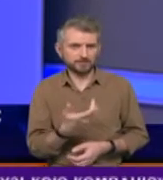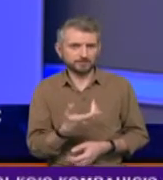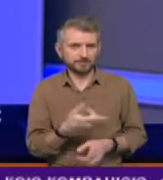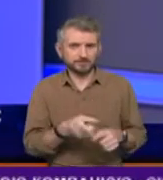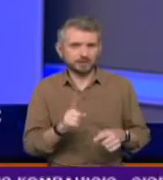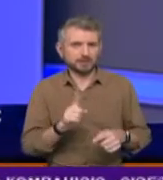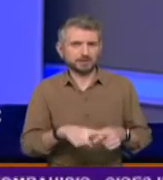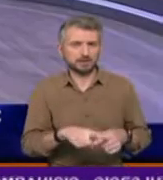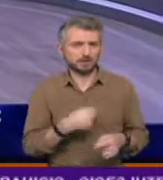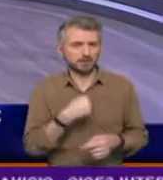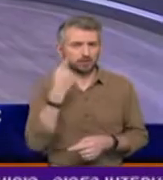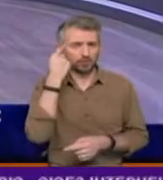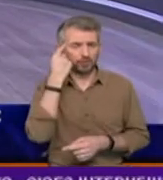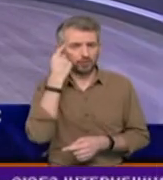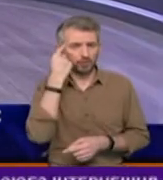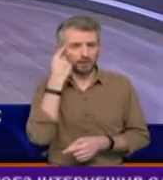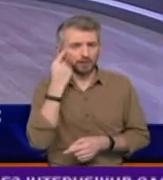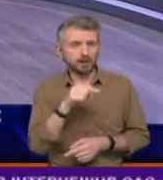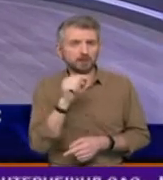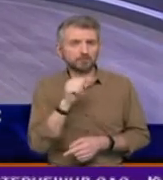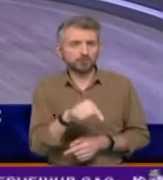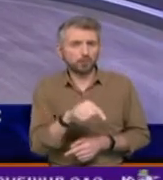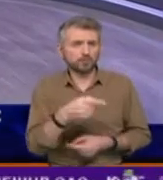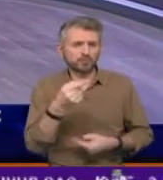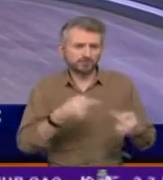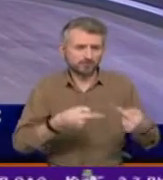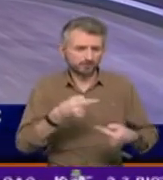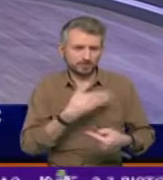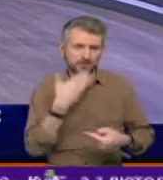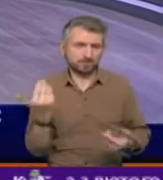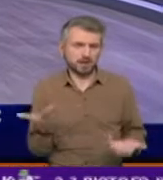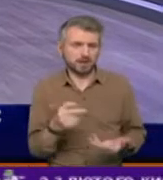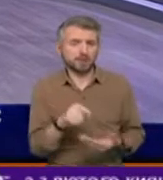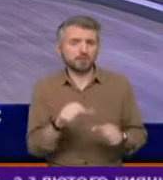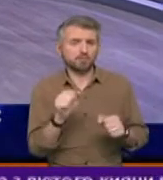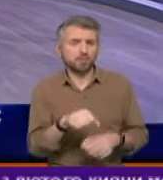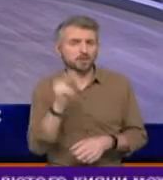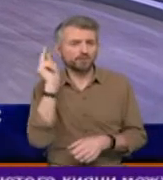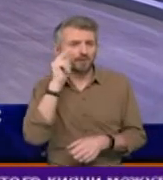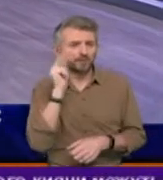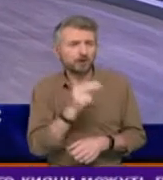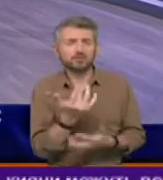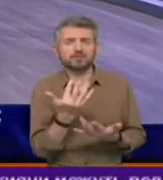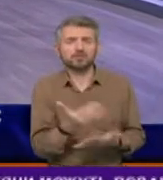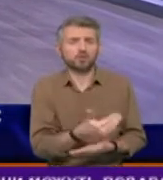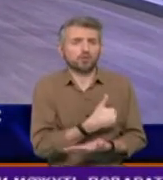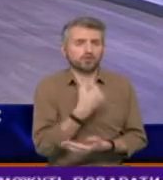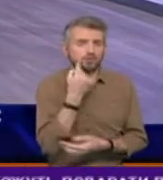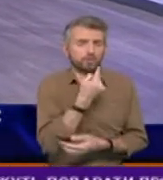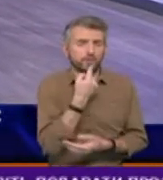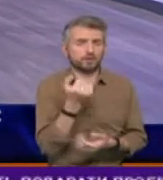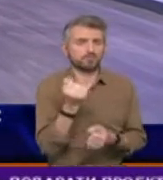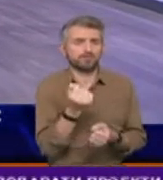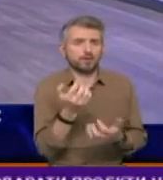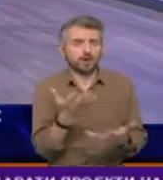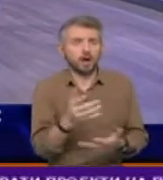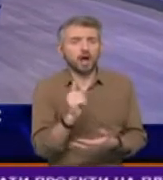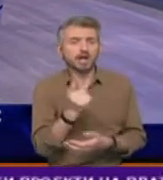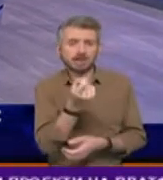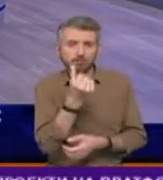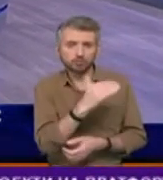приймальної комісії саме того закладу вищої освіти, в якому навчався син, mm-hmm, і з'ясувати це питання там. Там